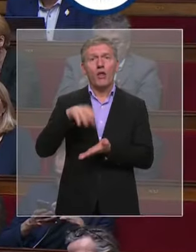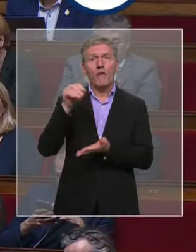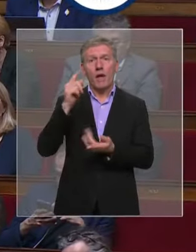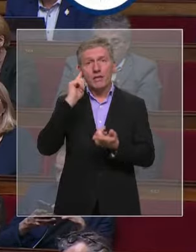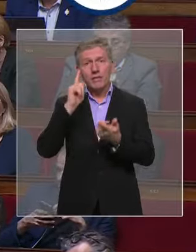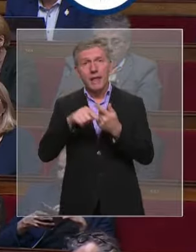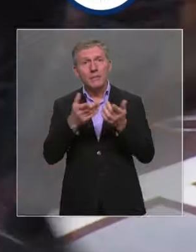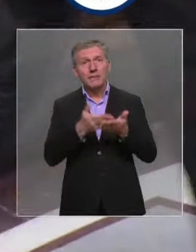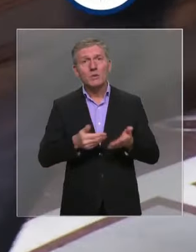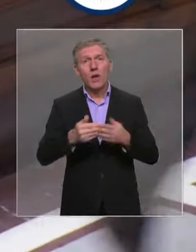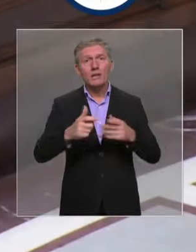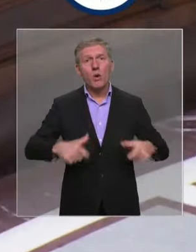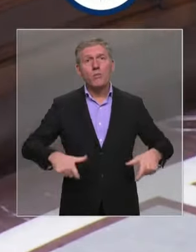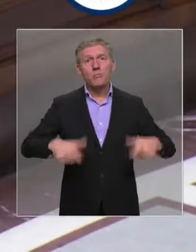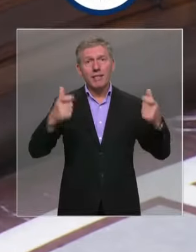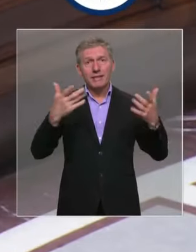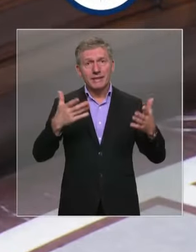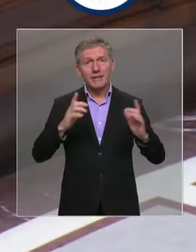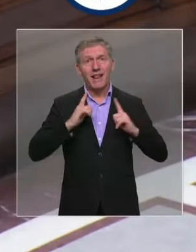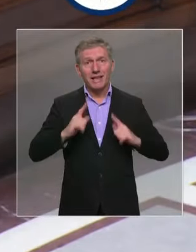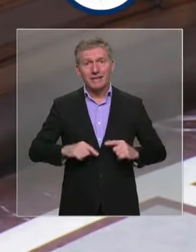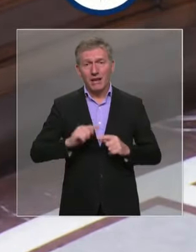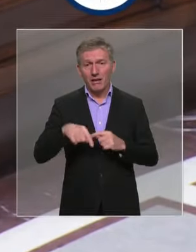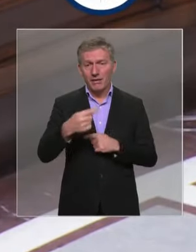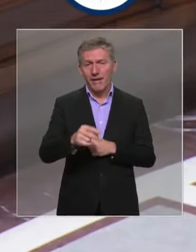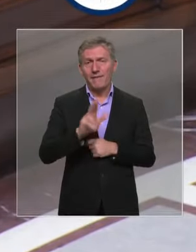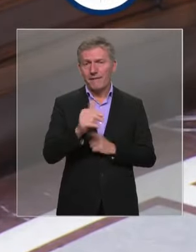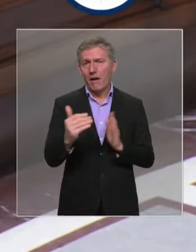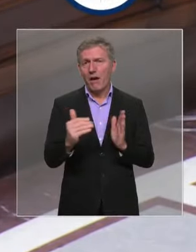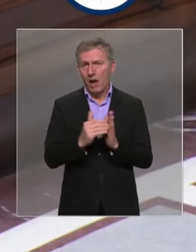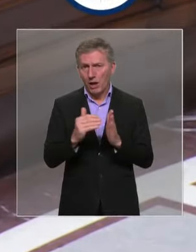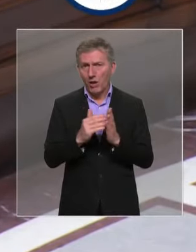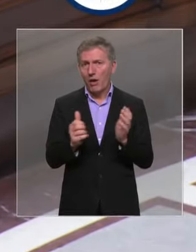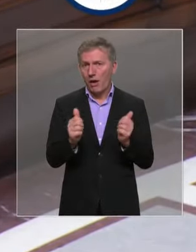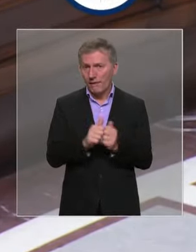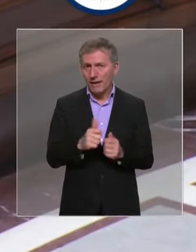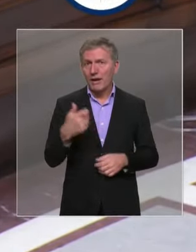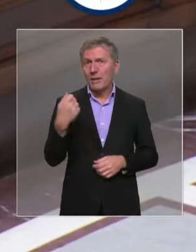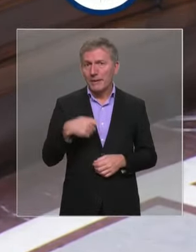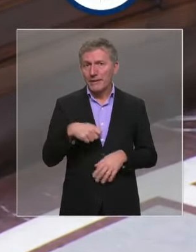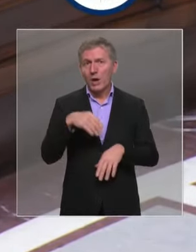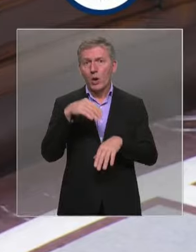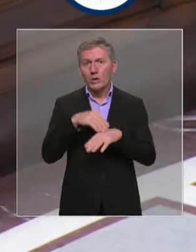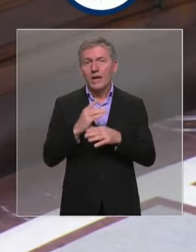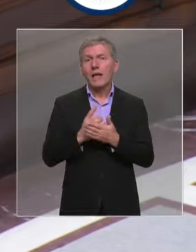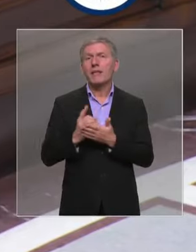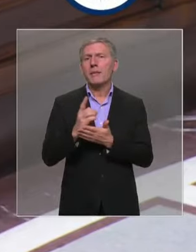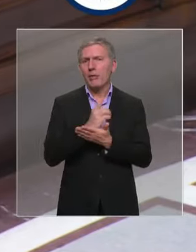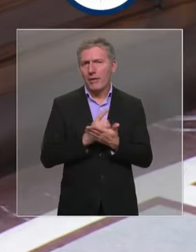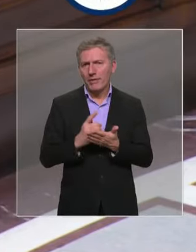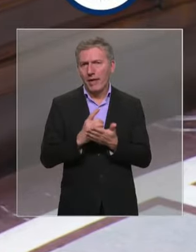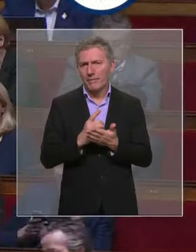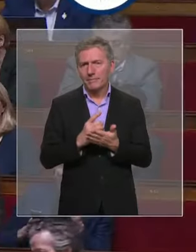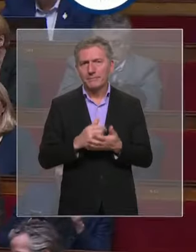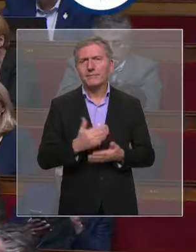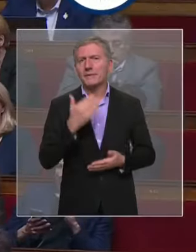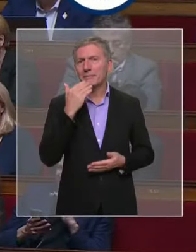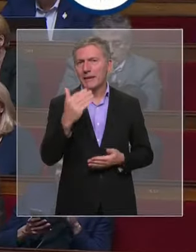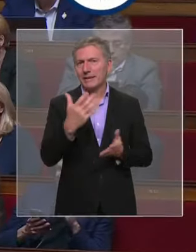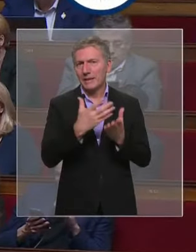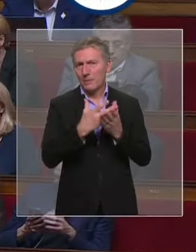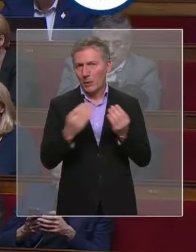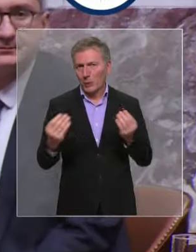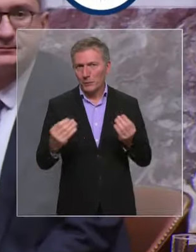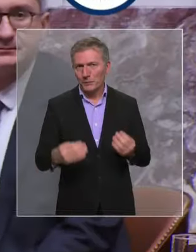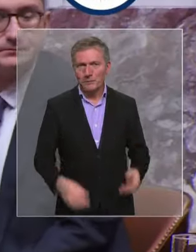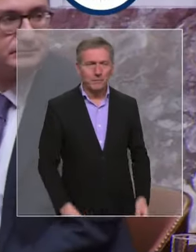sur l'état du bâti dans les lycées et que je le ferai très prochainement avec Monsieur le Président du Conseil départemental. Merci beaucoup,